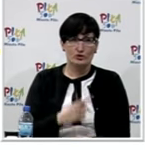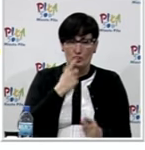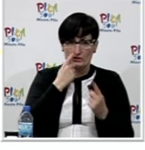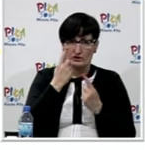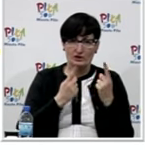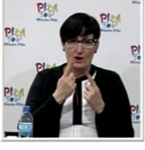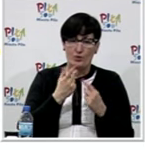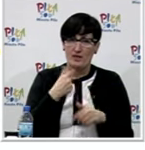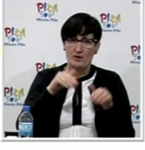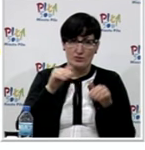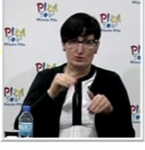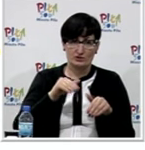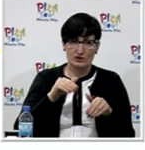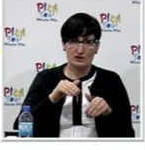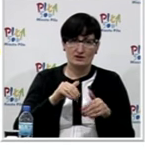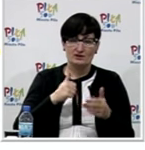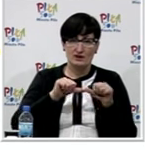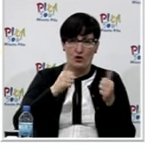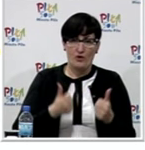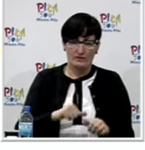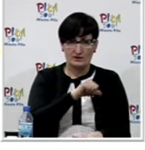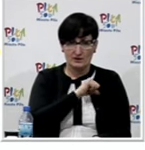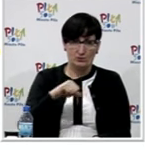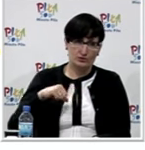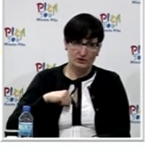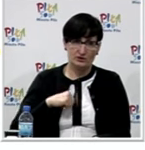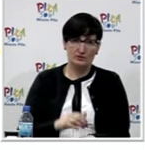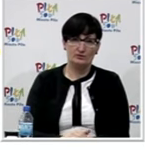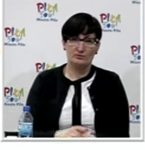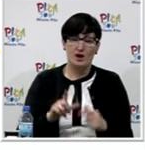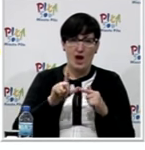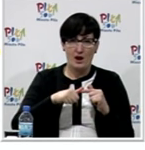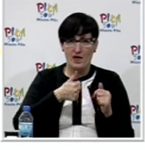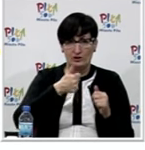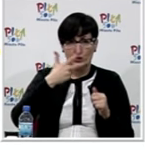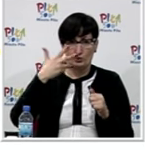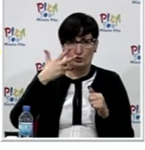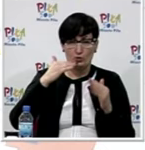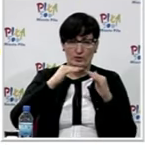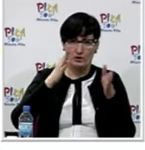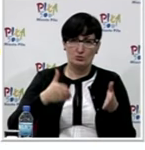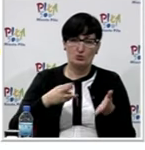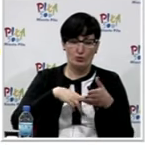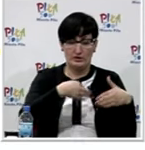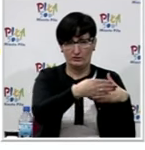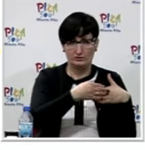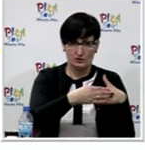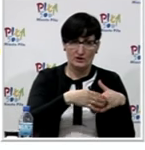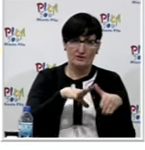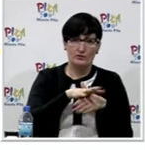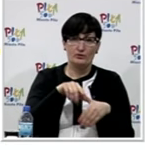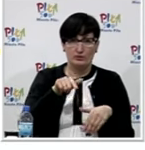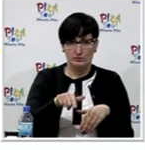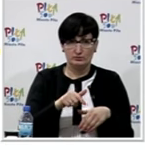stanowić samodzielnej, a może poprawić warunki kilku nieruchomości, do których przylega. W tym przypadku zostanie